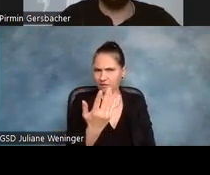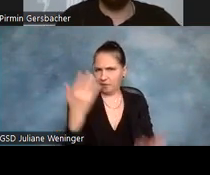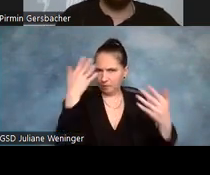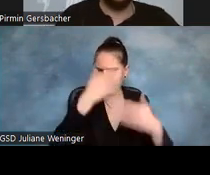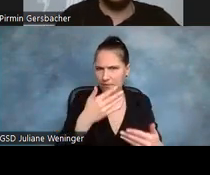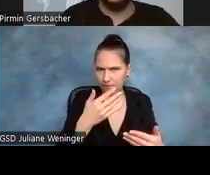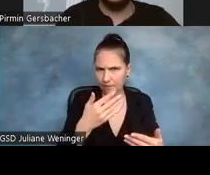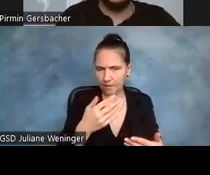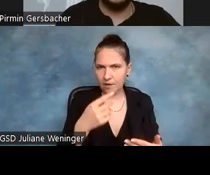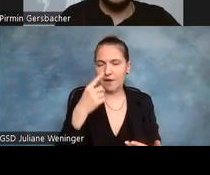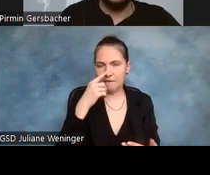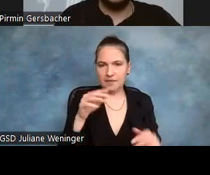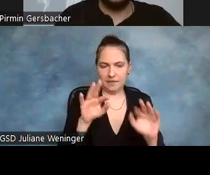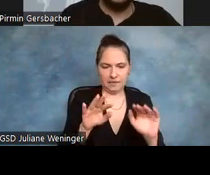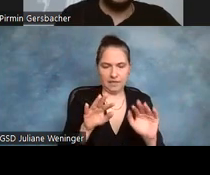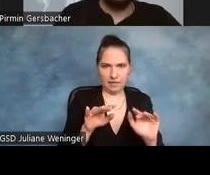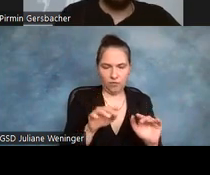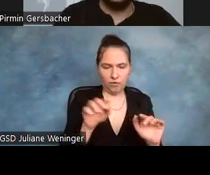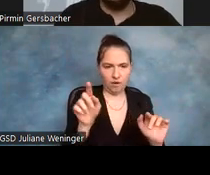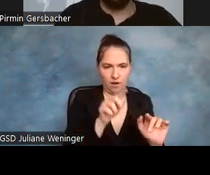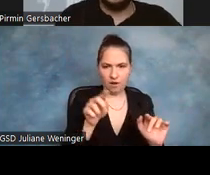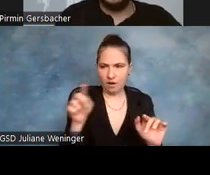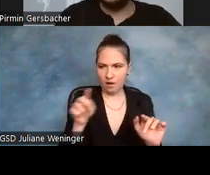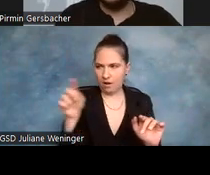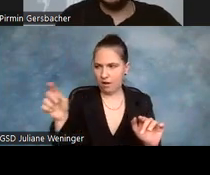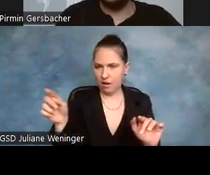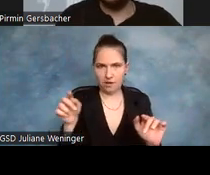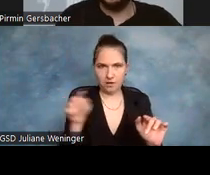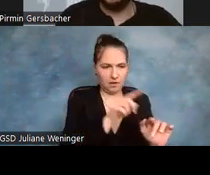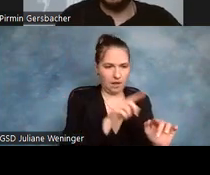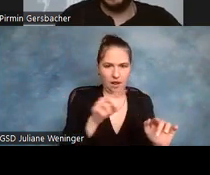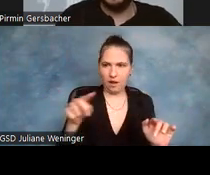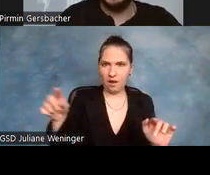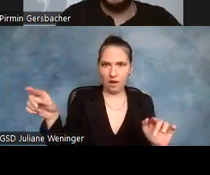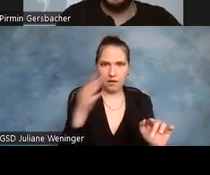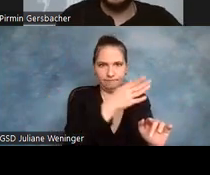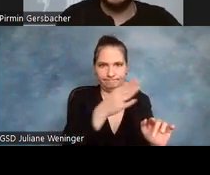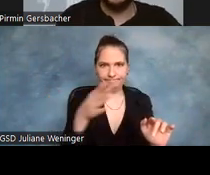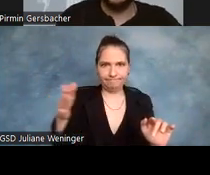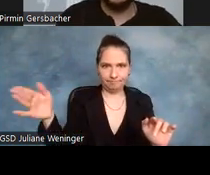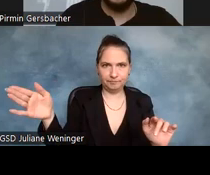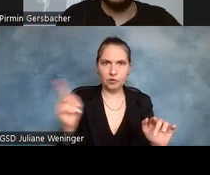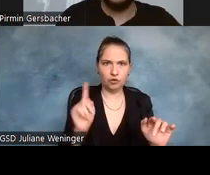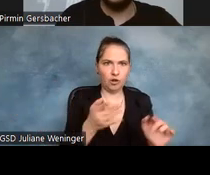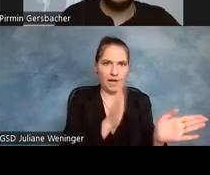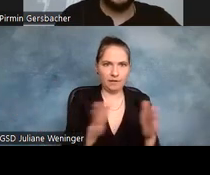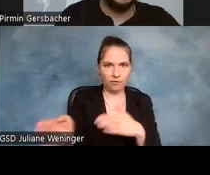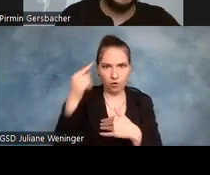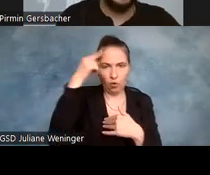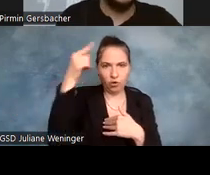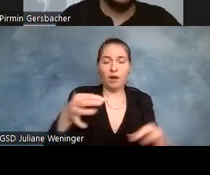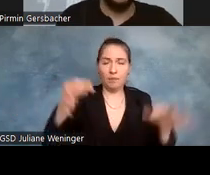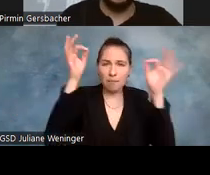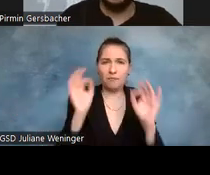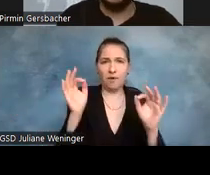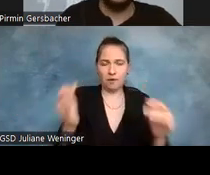der Tastatur hier durchgeht, dann geht es von links nach rechts zunächst, wie es auch sein sollte. Dann springt es aber auf einmal